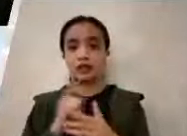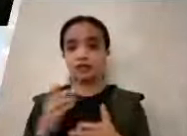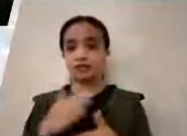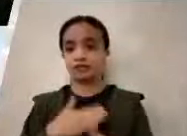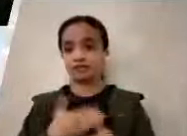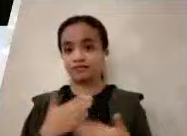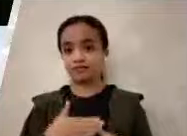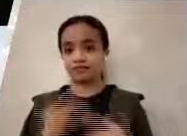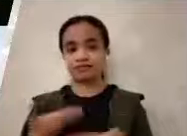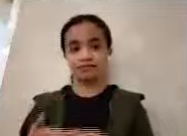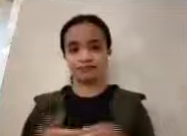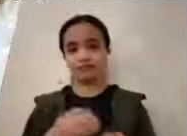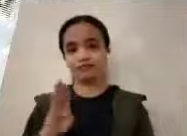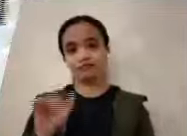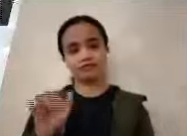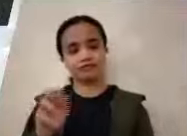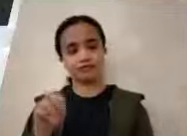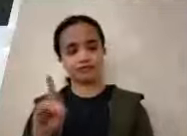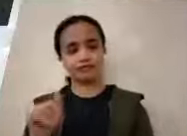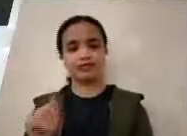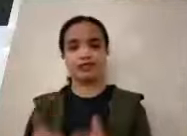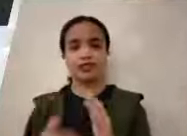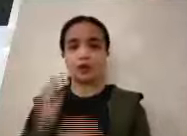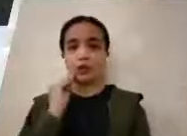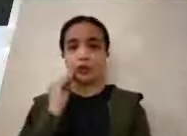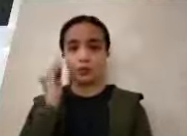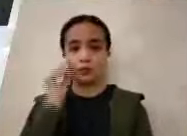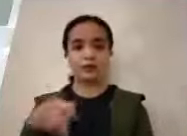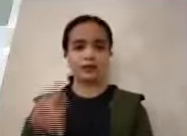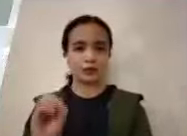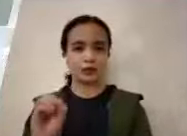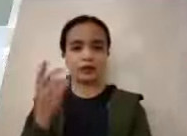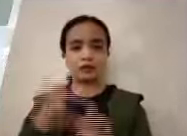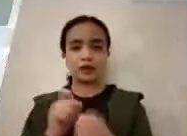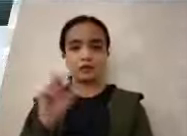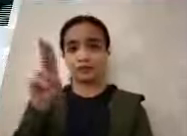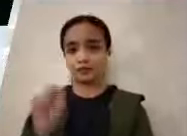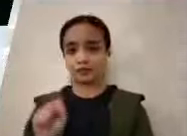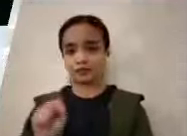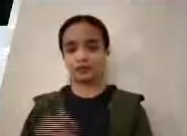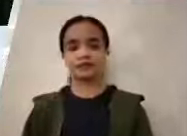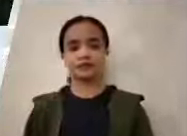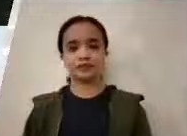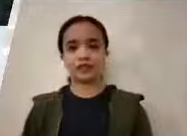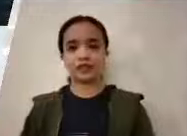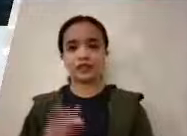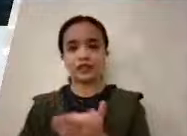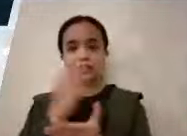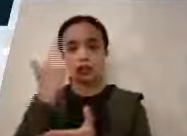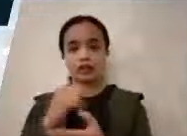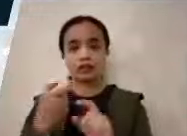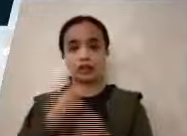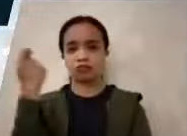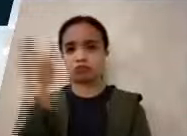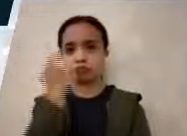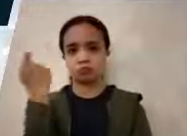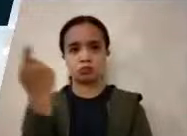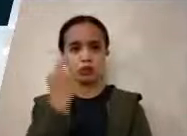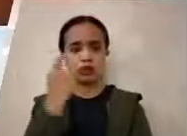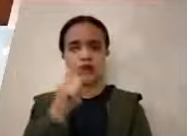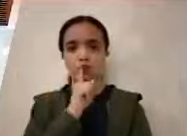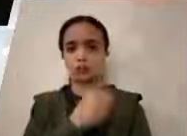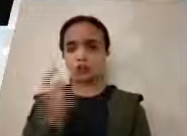Buendia sa pag-uwi ng kanyang mga apo mula sa Estados Unidos. Kaya mula Tuguegarao talagang sinadya nilang magpunta